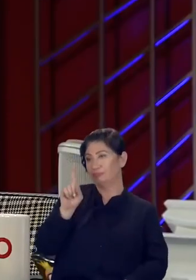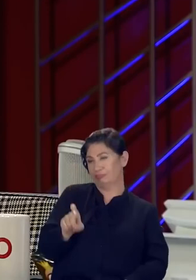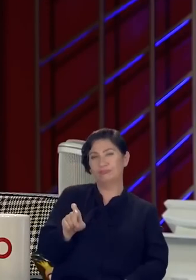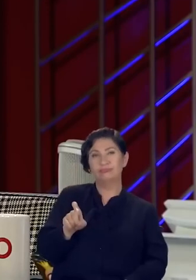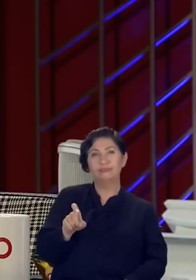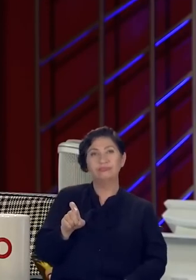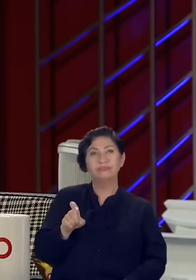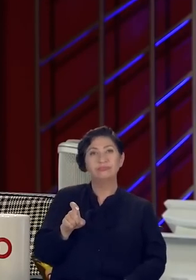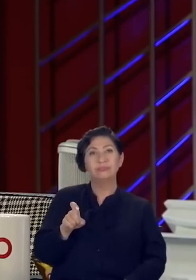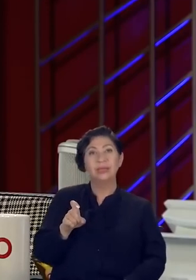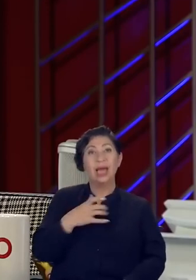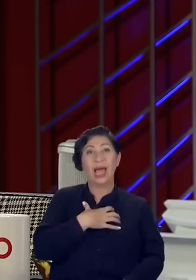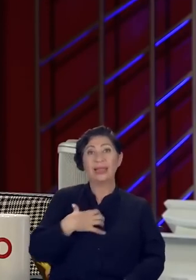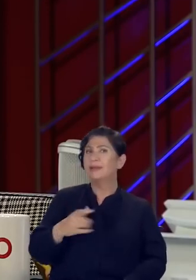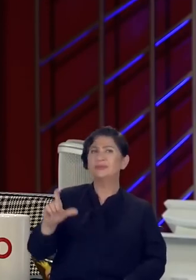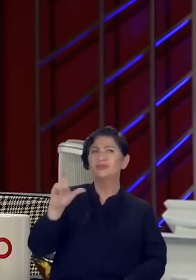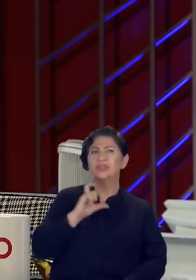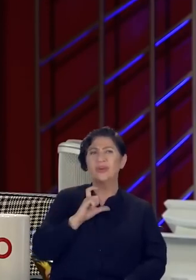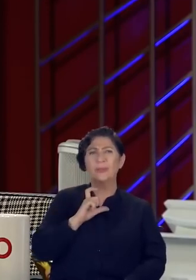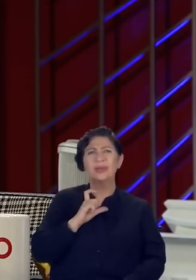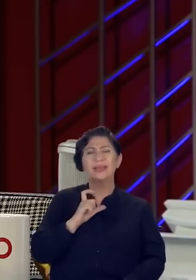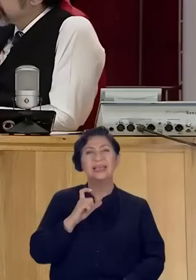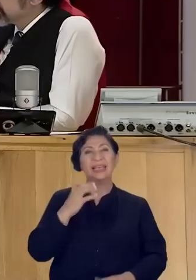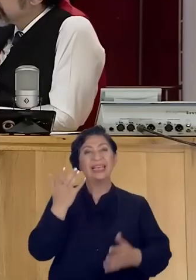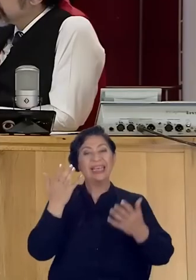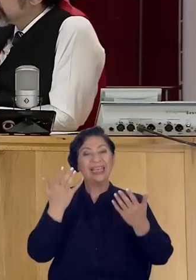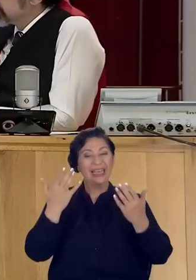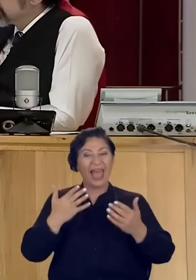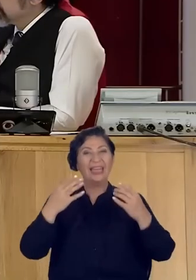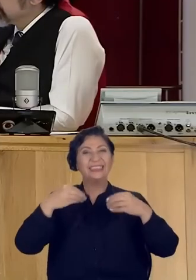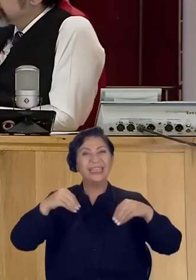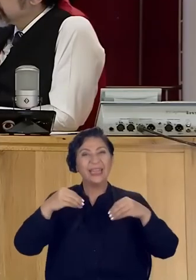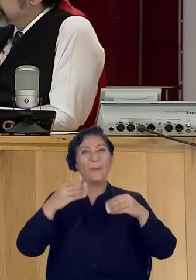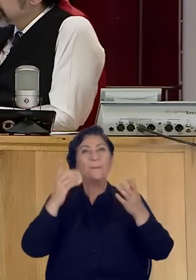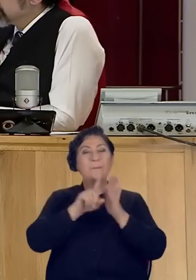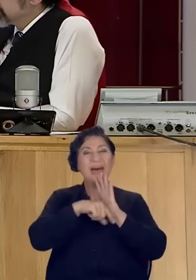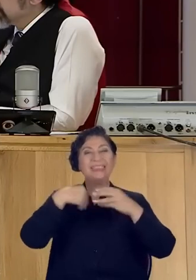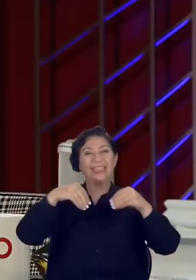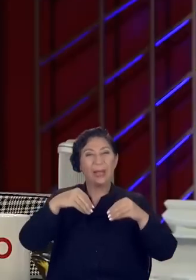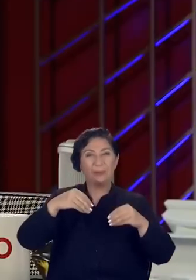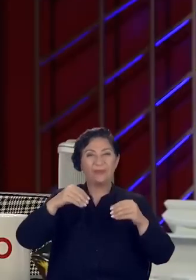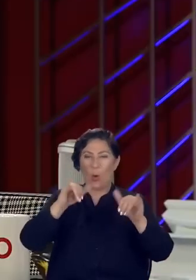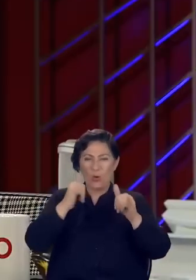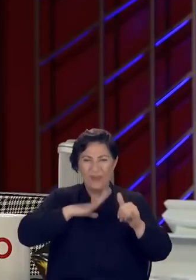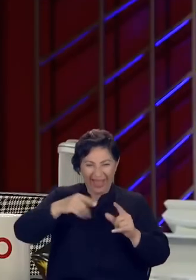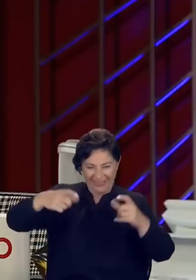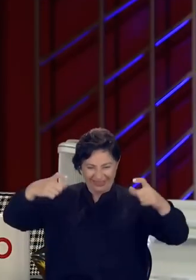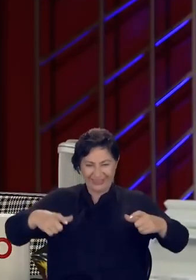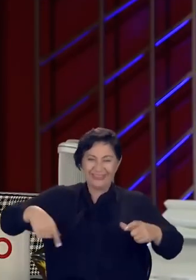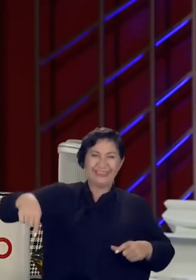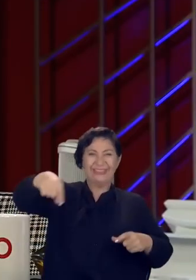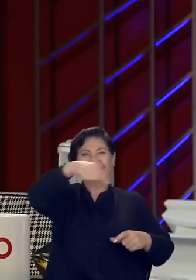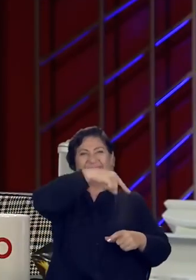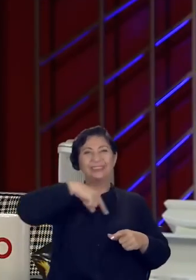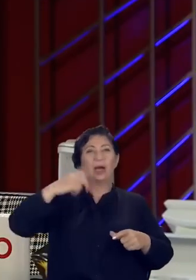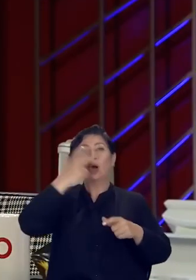Evet. Onun bana cevabı, yağ satarım bal satarım söylüyordun, onu hatırlıyorum diyor annem. Evet. Yani bir